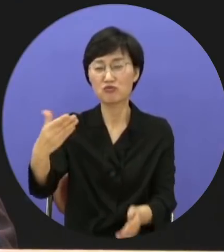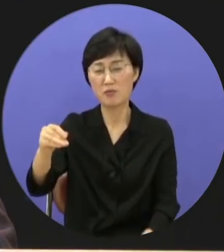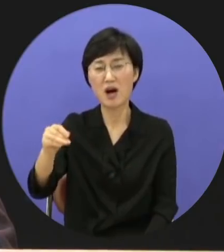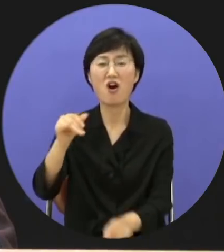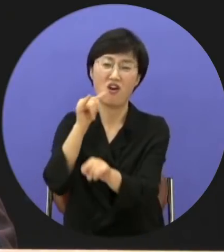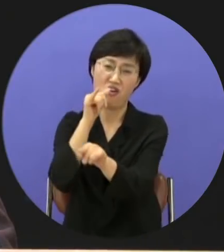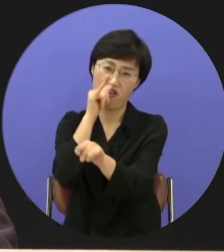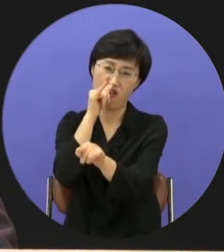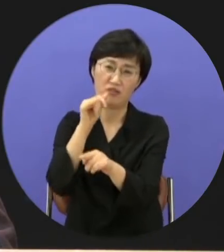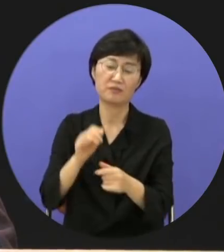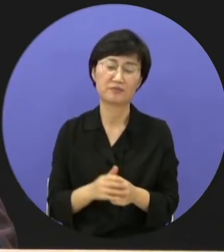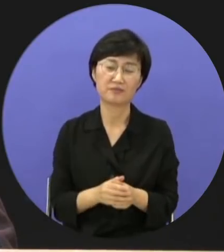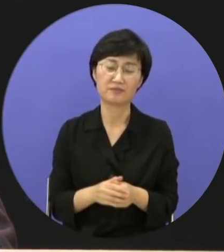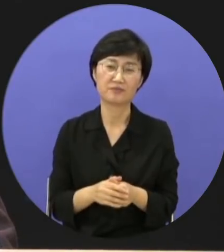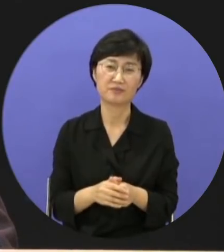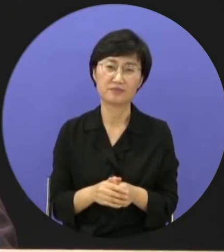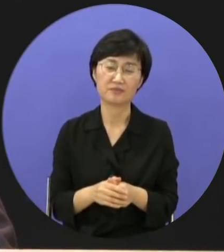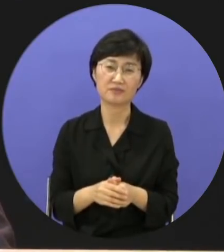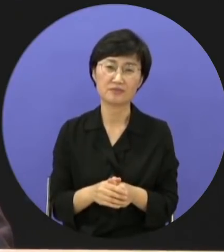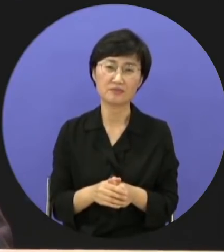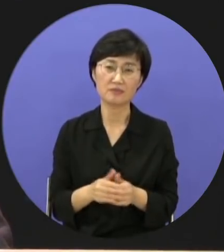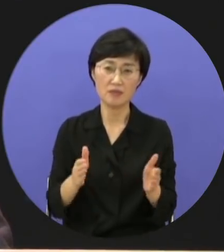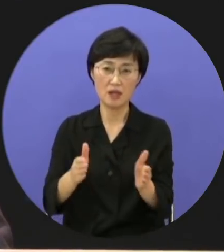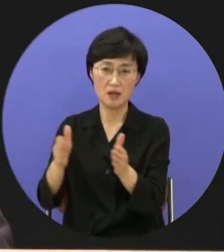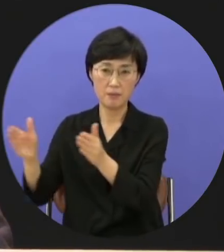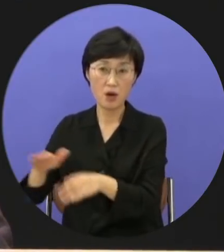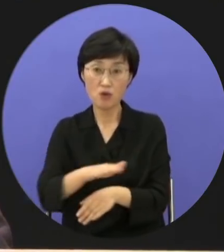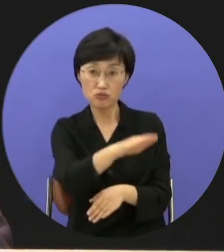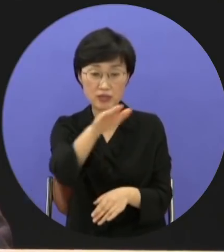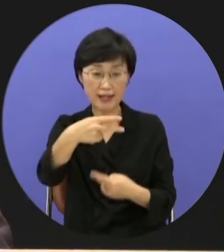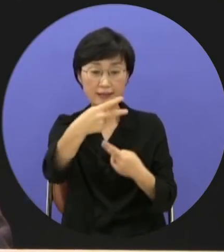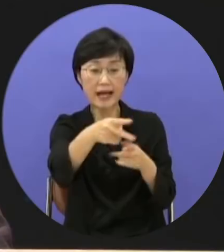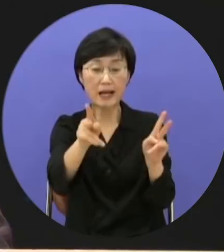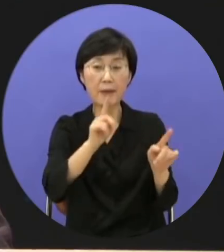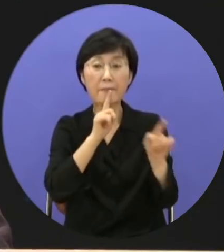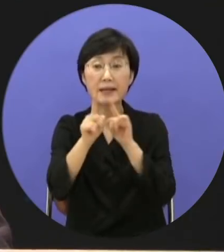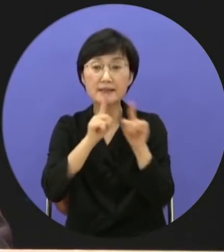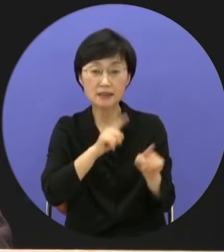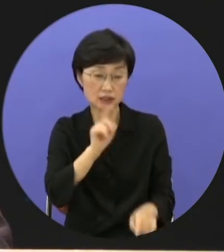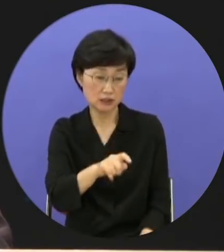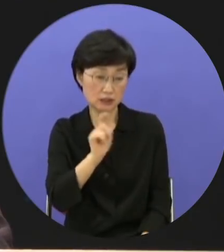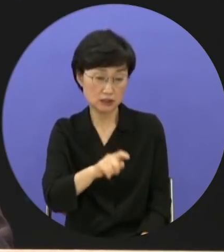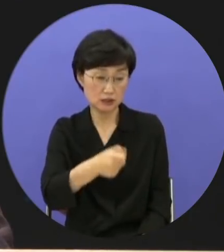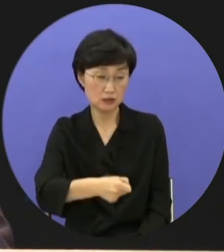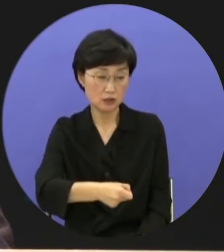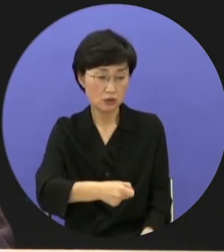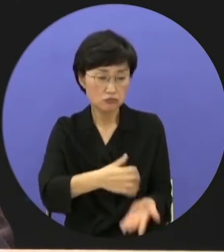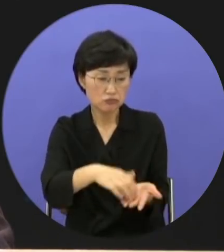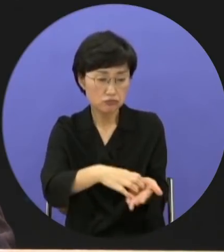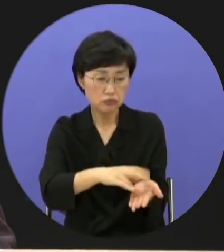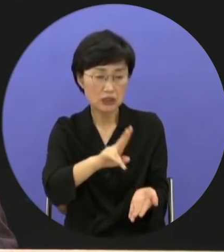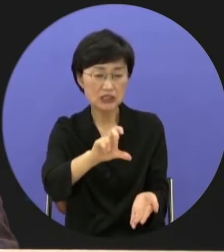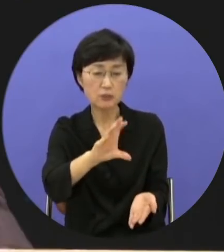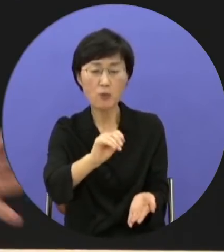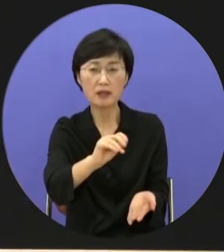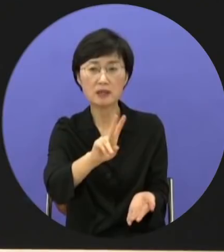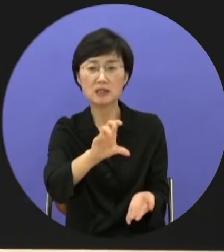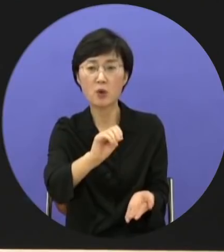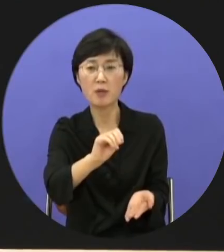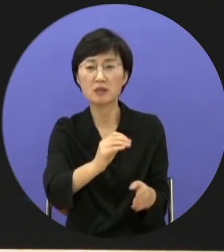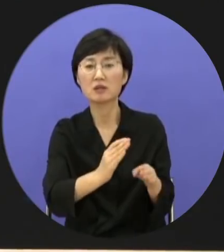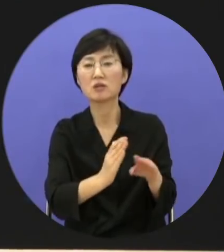about 90,000 locations accessed that sermon. 오늘 메시지만 딱 듣는 사람이요. 25만 넘습니다. But for us, it's just the sermon, the message